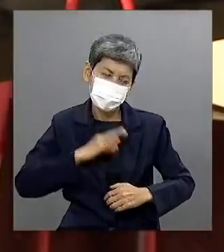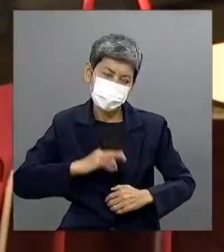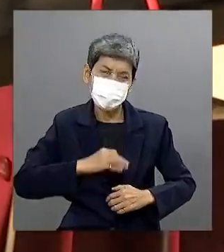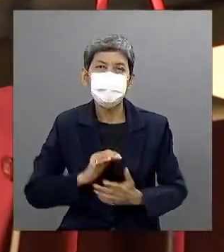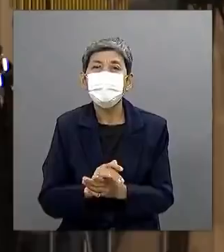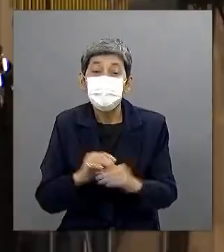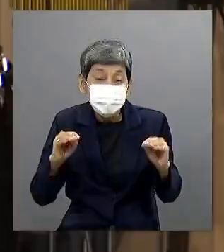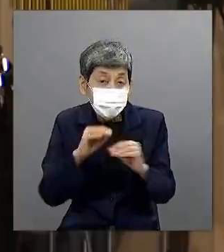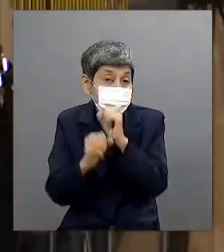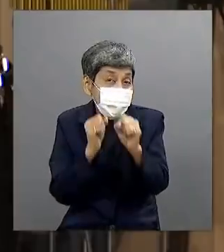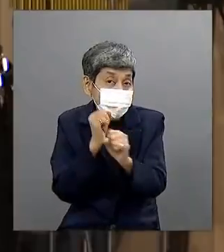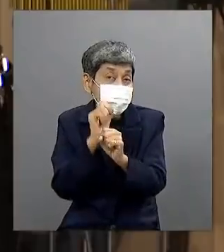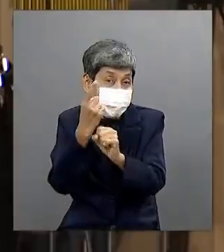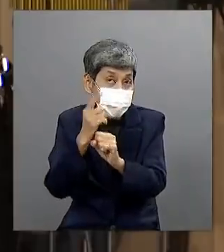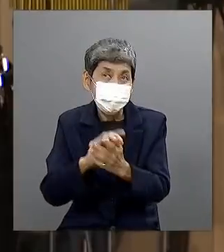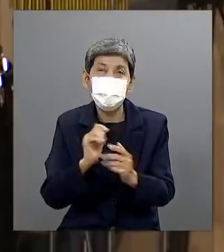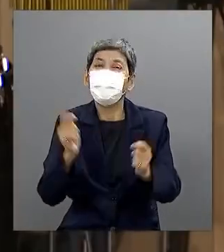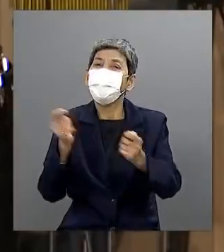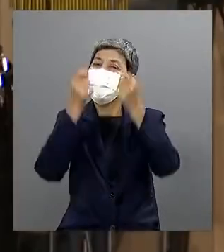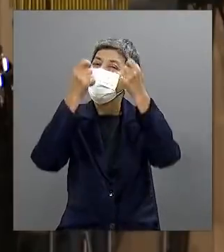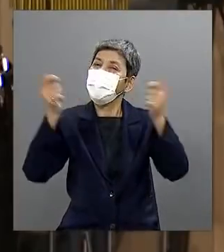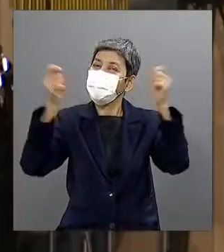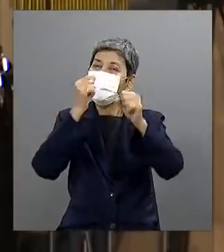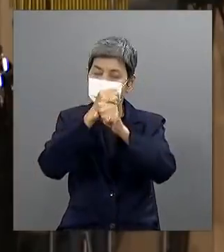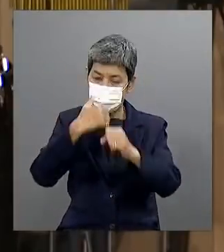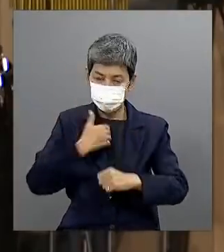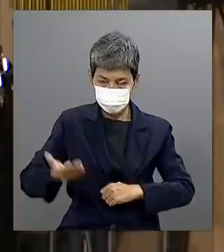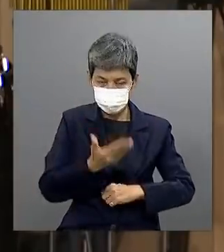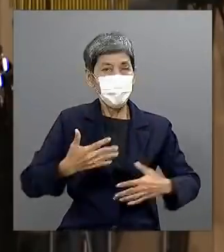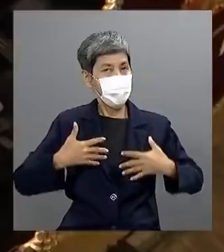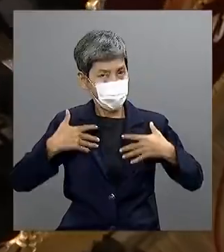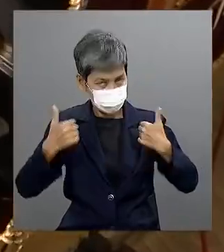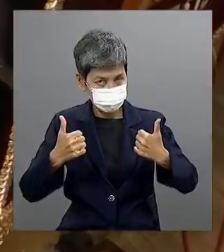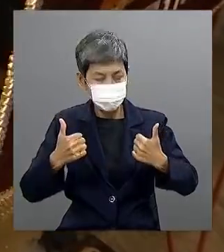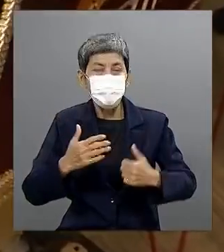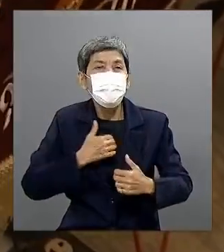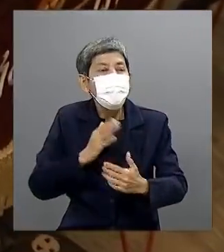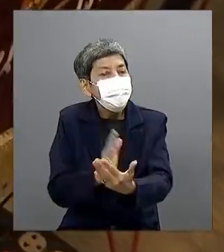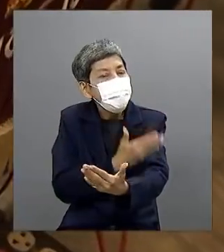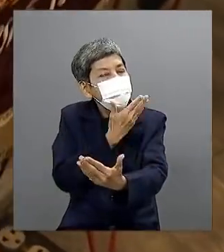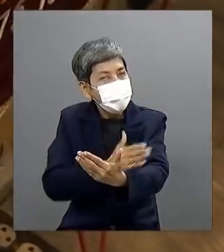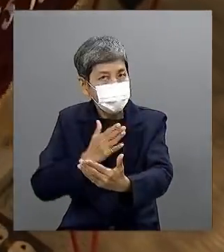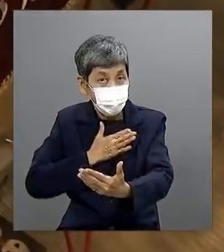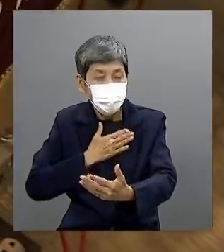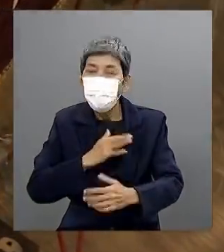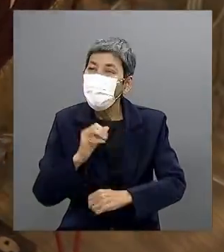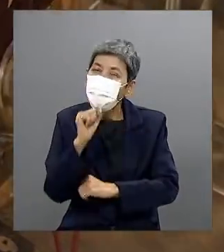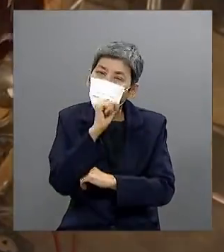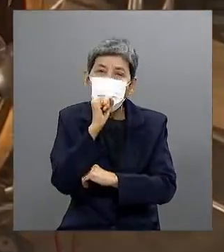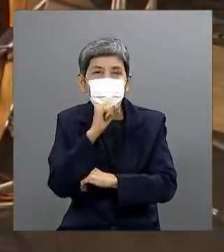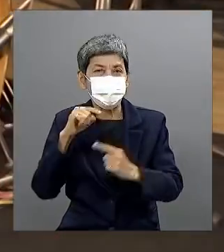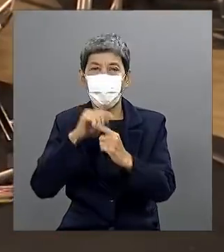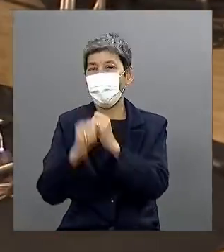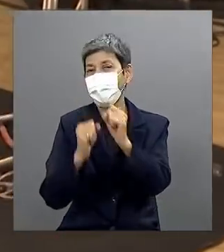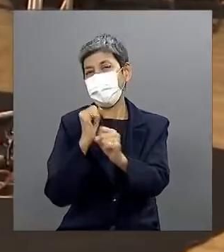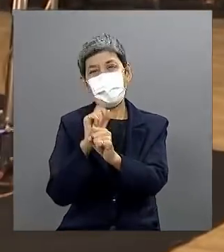ใหม่เป็นช่วงบรรยากาศของการเฉลิมฉลองให้ทุกคนได้มีความสุขด้วยกันแล้วก็วงดนตรีสุนทราภรณ์เนี่ยมีเพลงเทศกาลปีใหม่เนี่ยเยอะมากก็